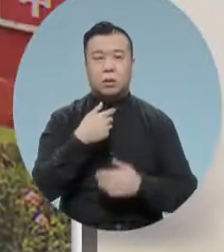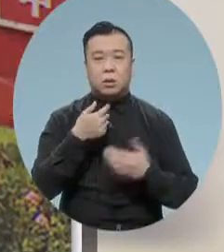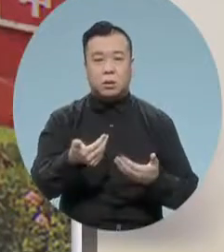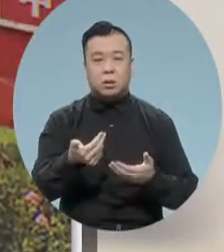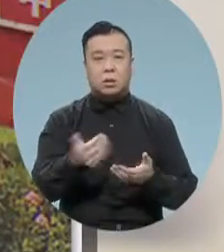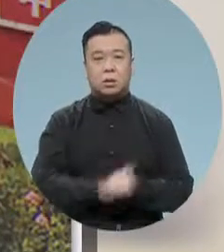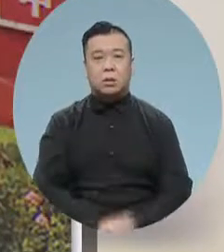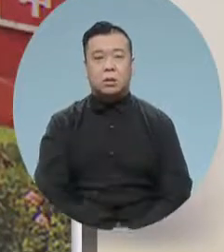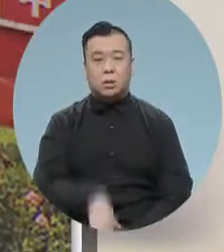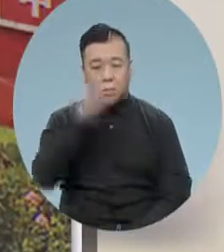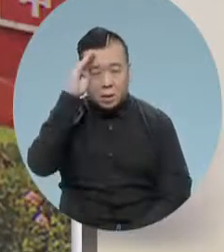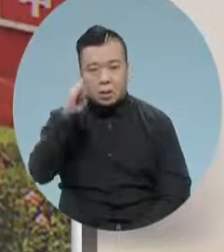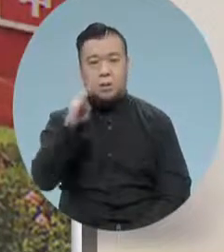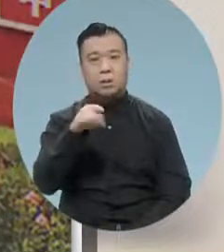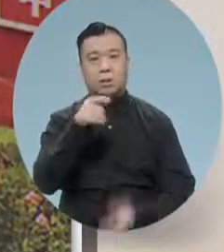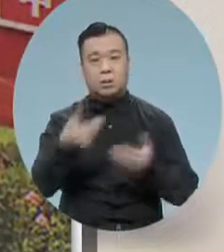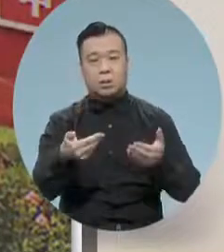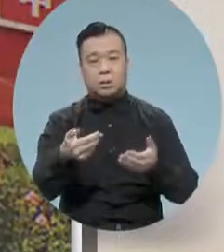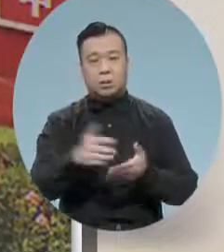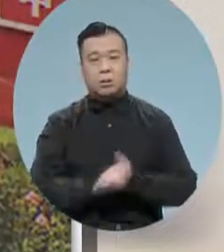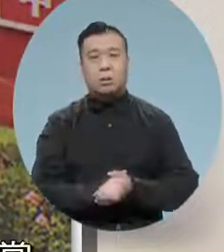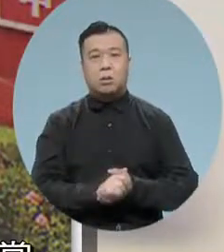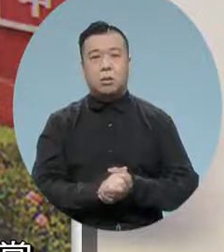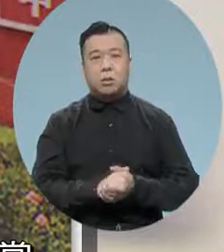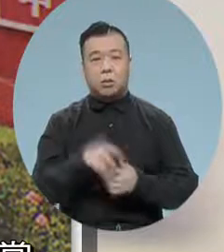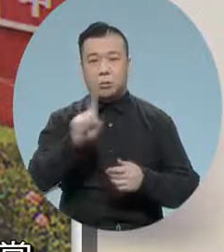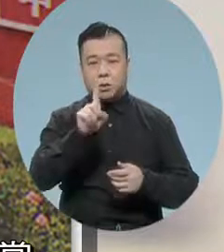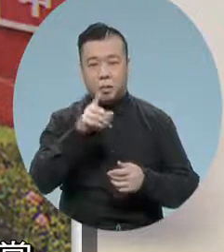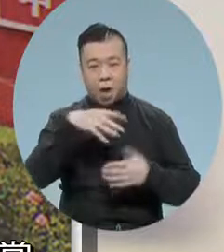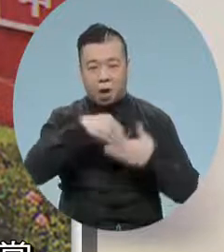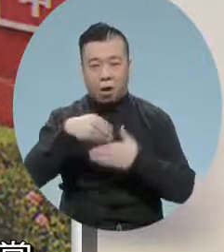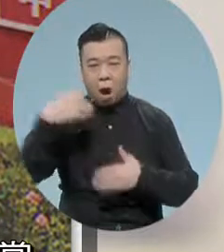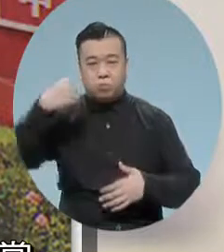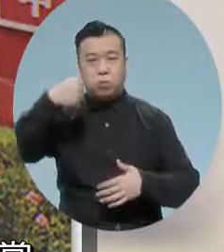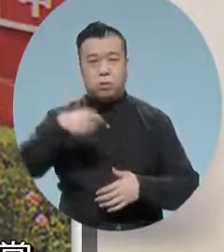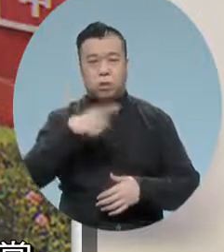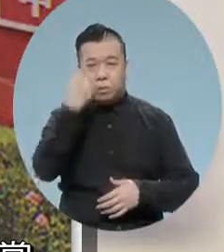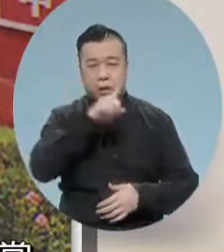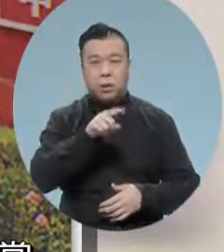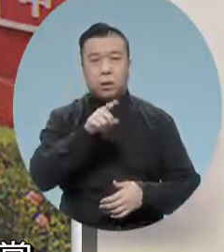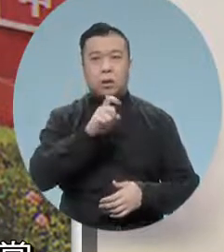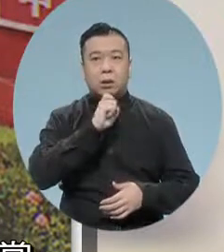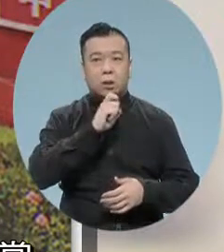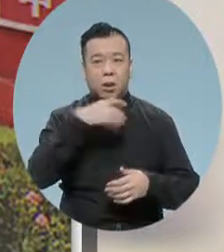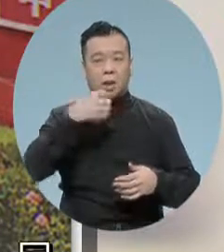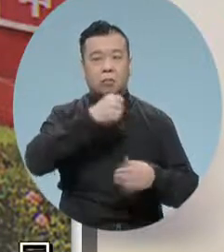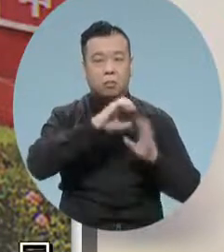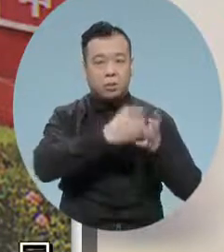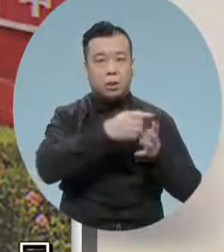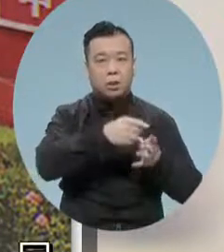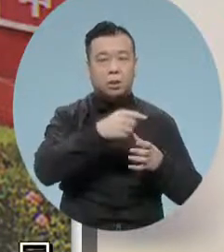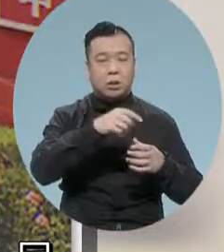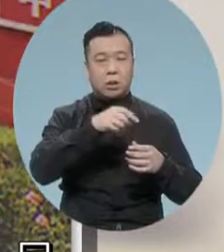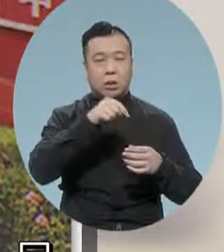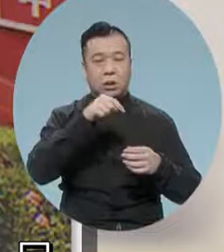日，未來當今天下，誰個主導，就是說哪一個人、哪一個執政黨能夠令